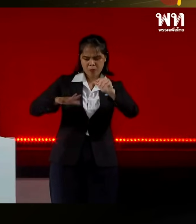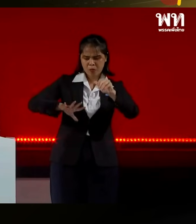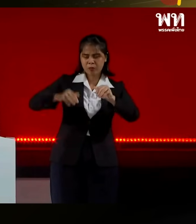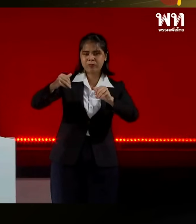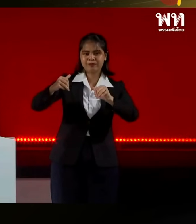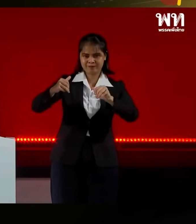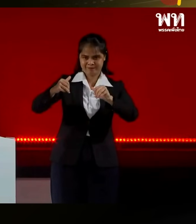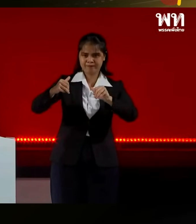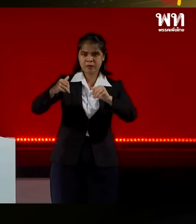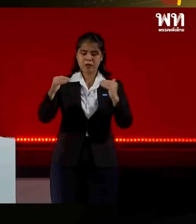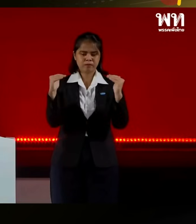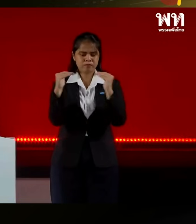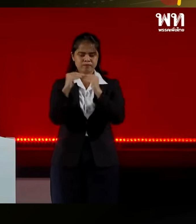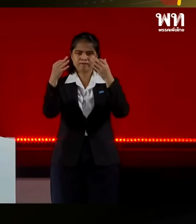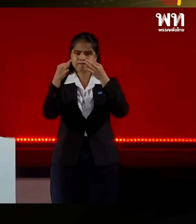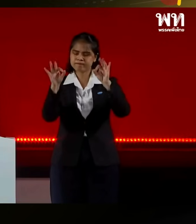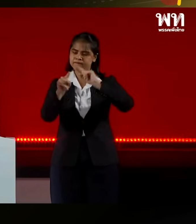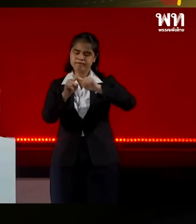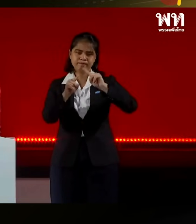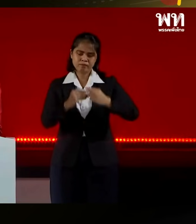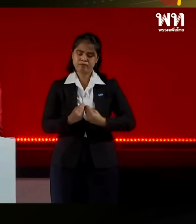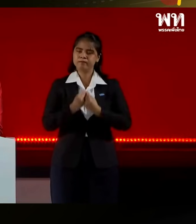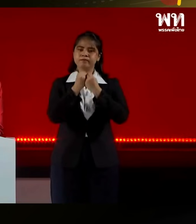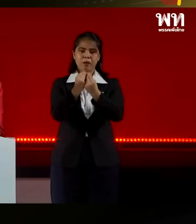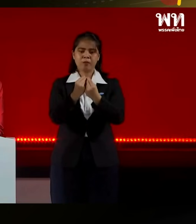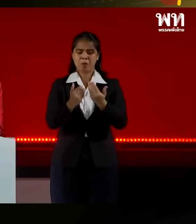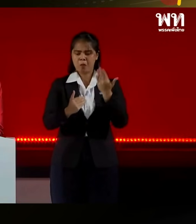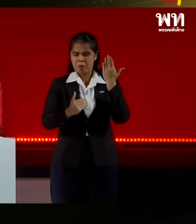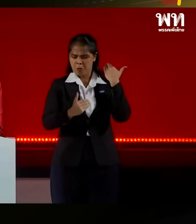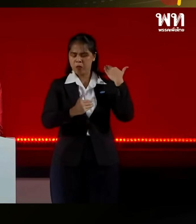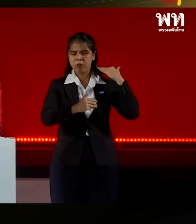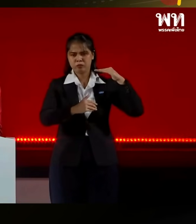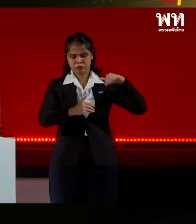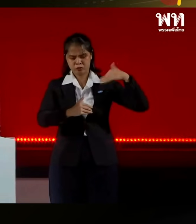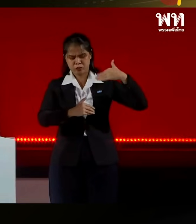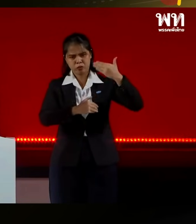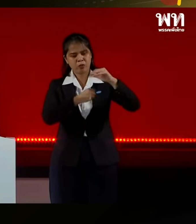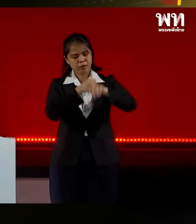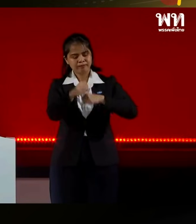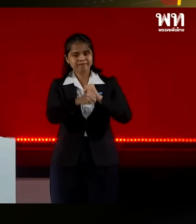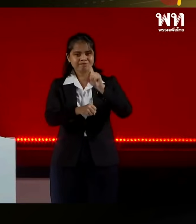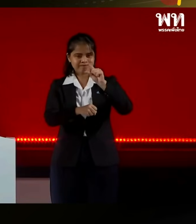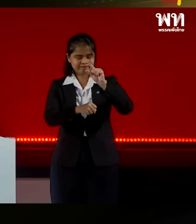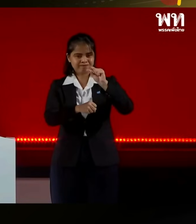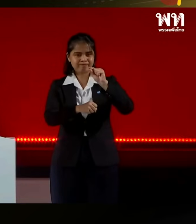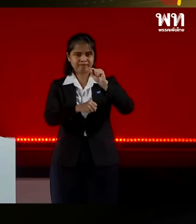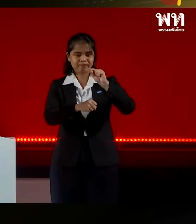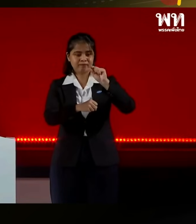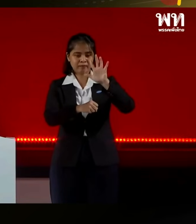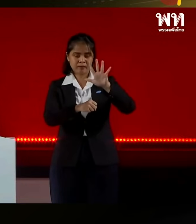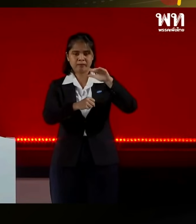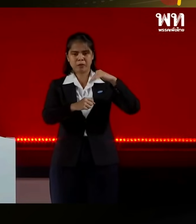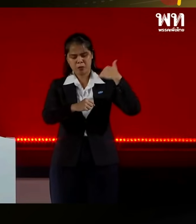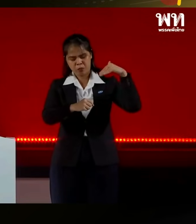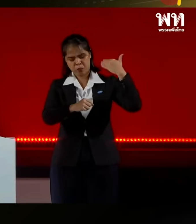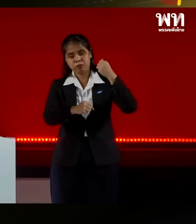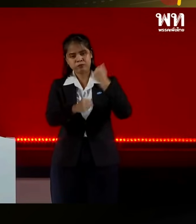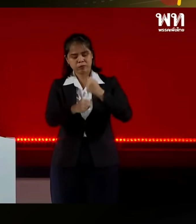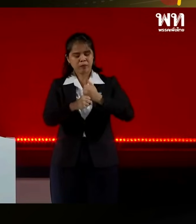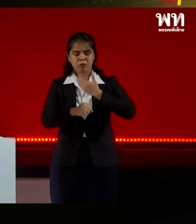ที่คุณทักษิณทำสำเร็จเมื่อ20กว่าปีก่อนเนี่ยมันไม่ตอบโจทย์ของบริบทเศรษฐกิจสังคมปัจจุ บ ัน